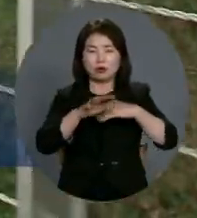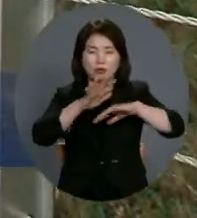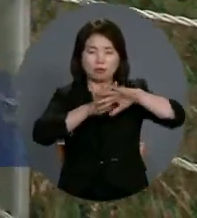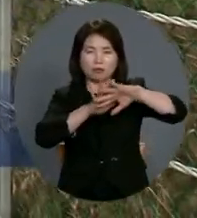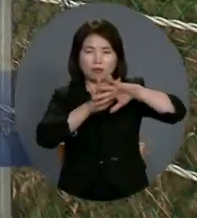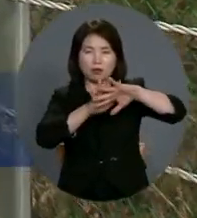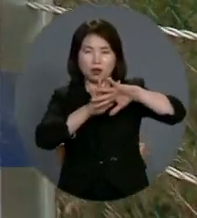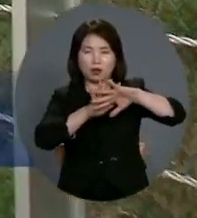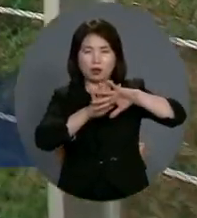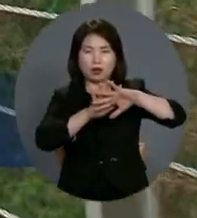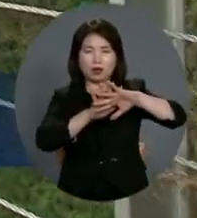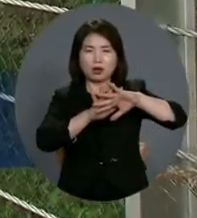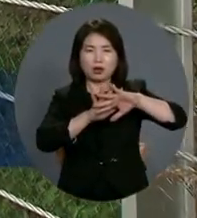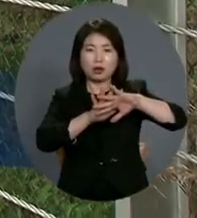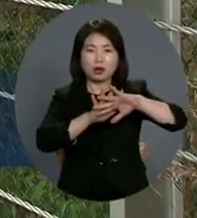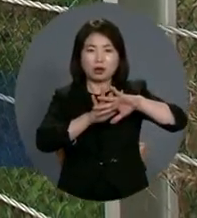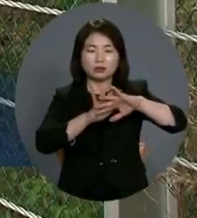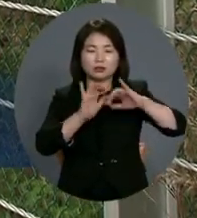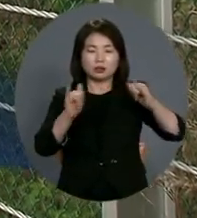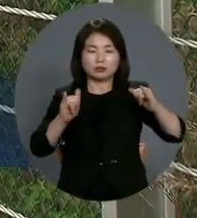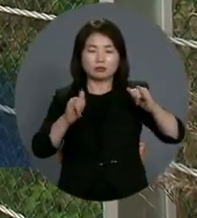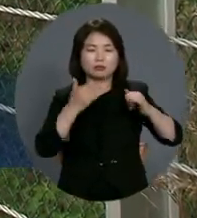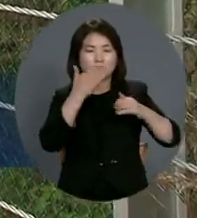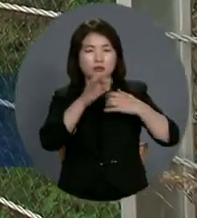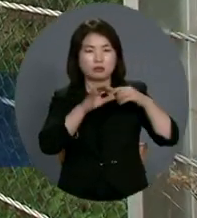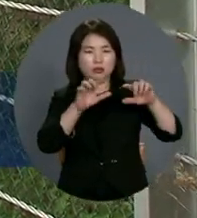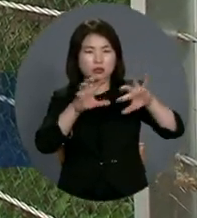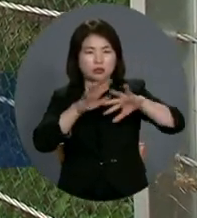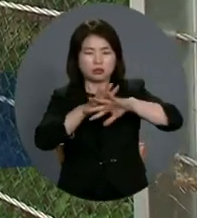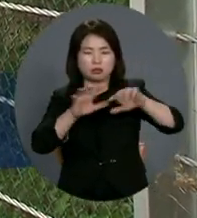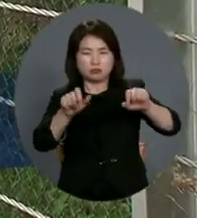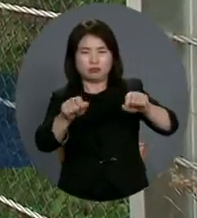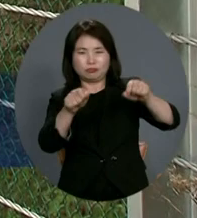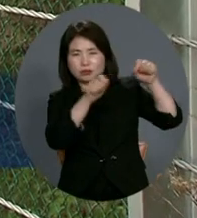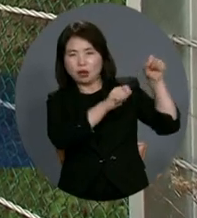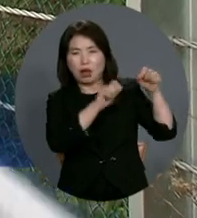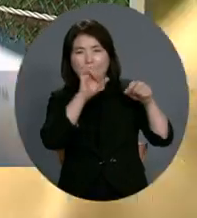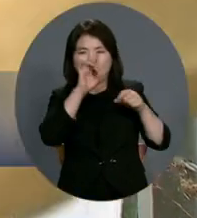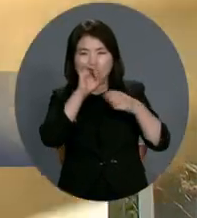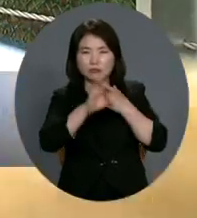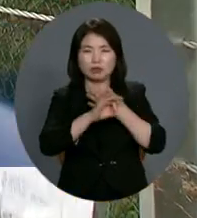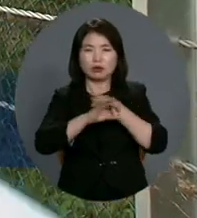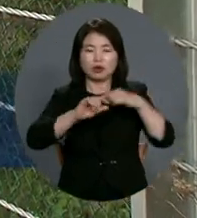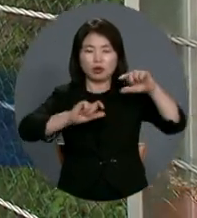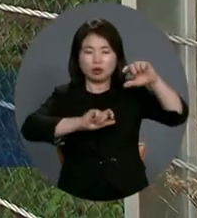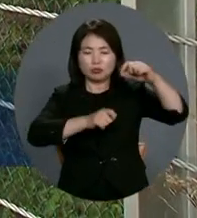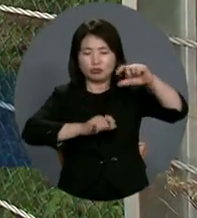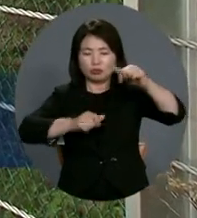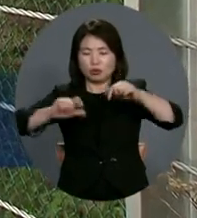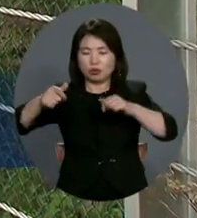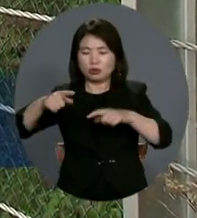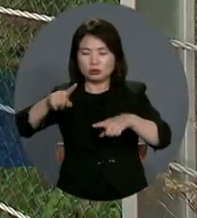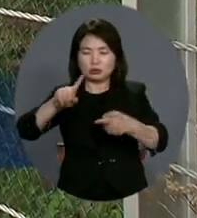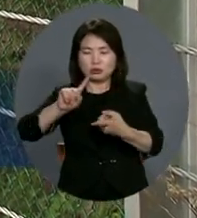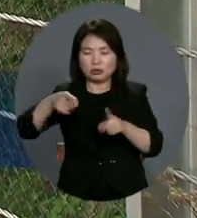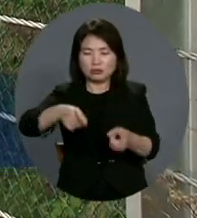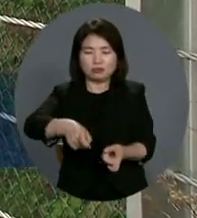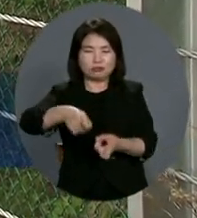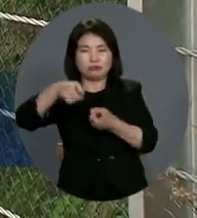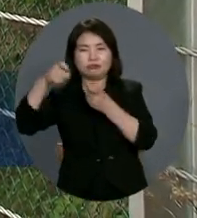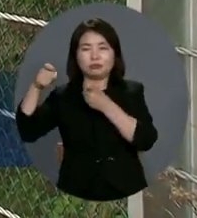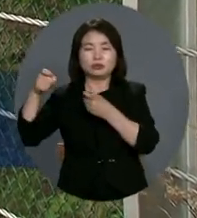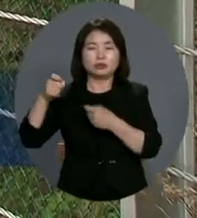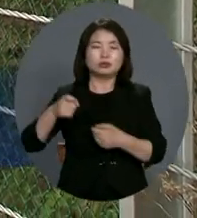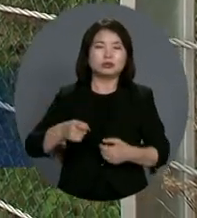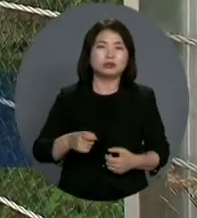일부 제거해갖고 인력이 가능한 건 인력으로 제거를 하고 아니면 안 되는 부분은 다시 풀어내갖고 다시 이제